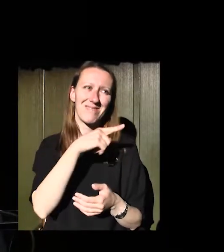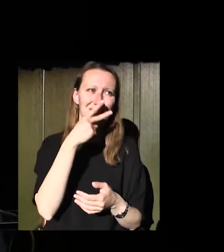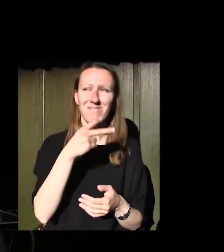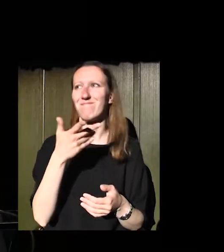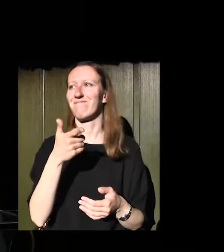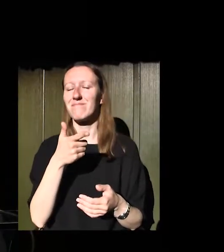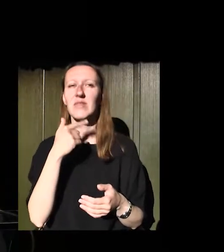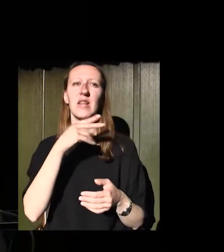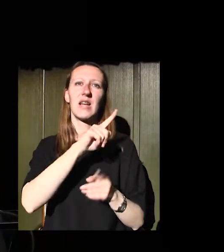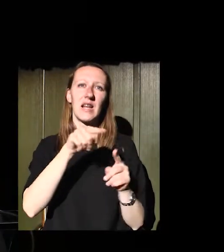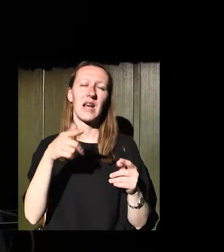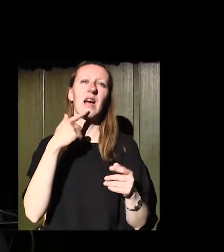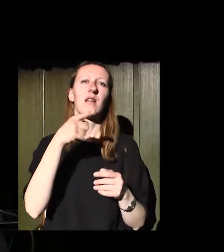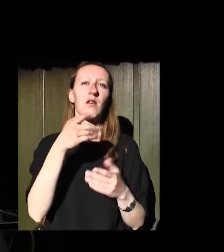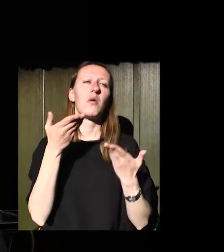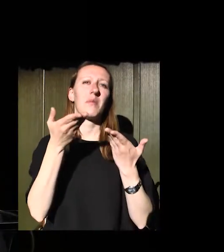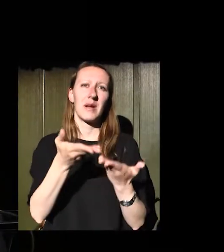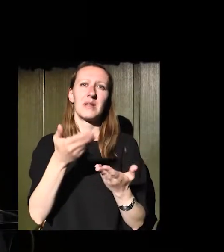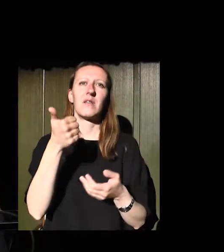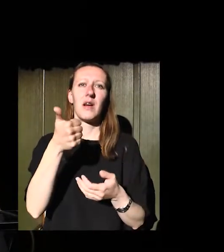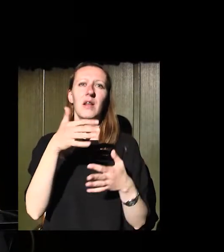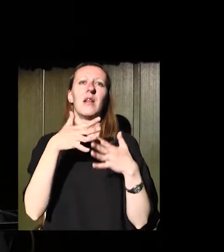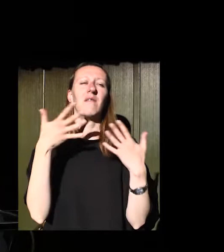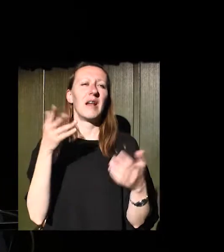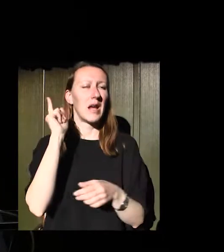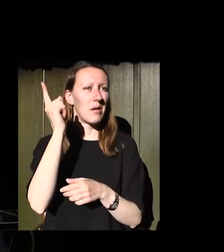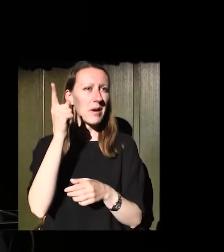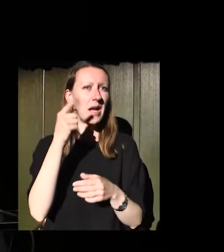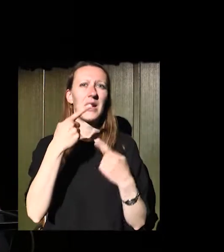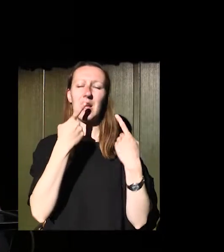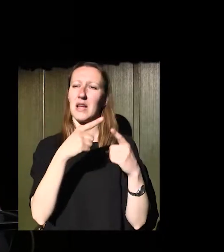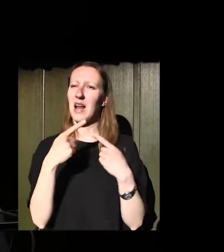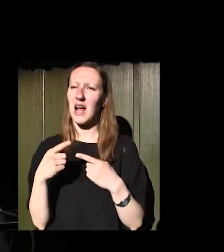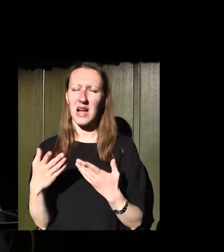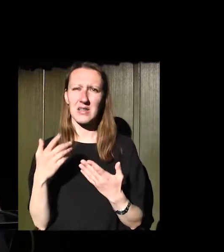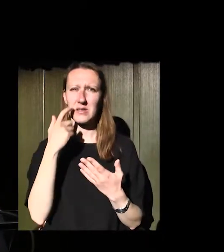i radikalizma i isključivosti i to predstavlja jednu veliku prijetnju,